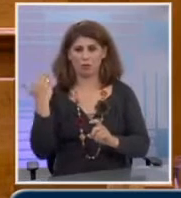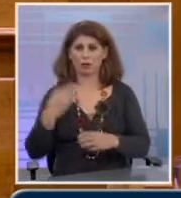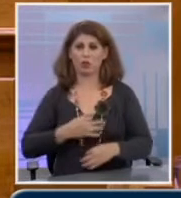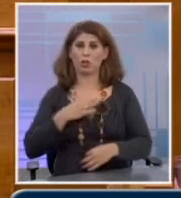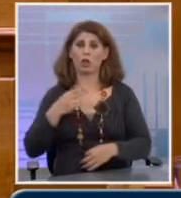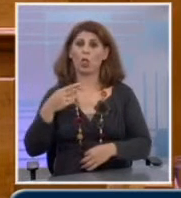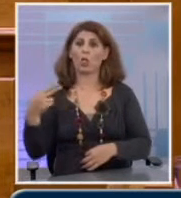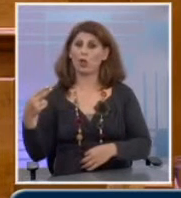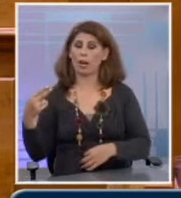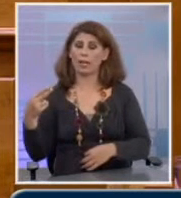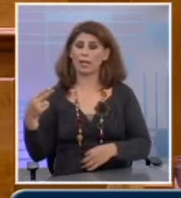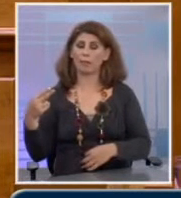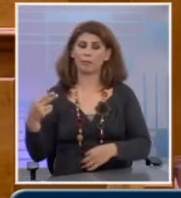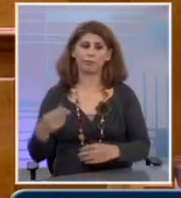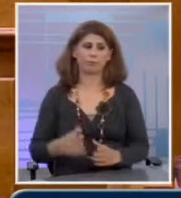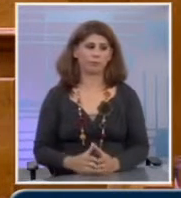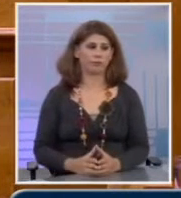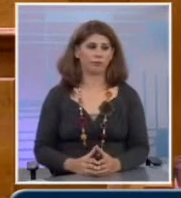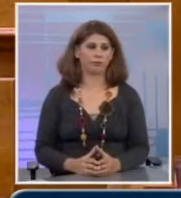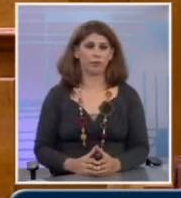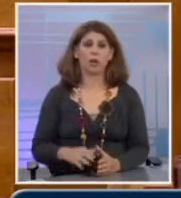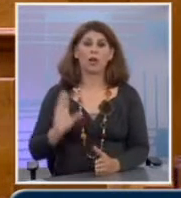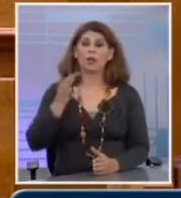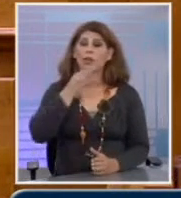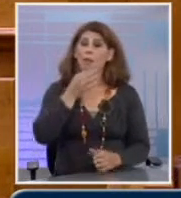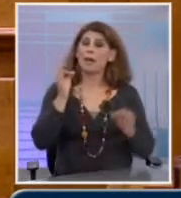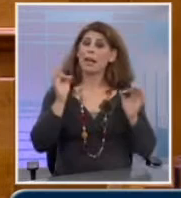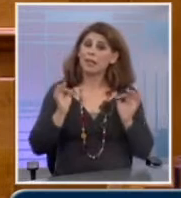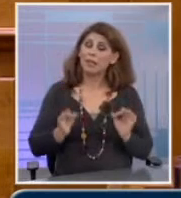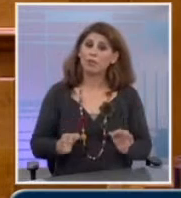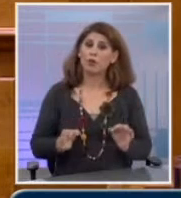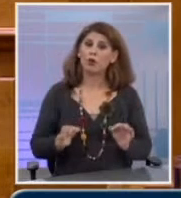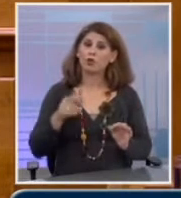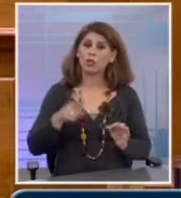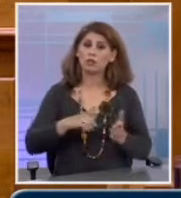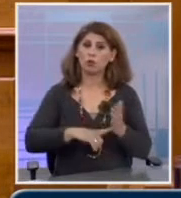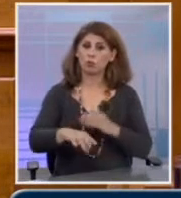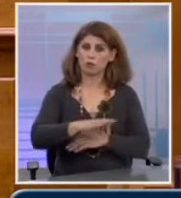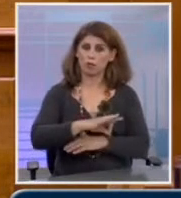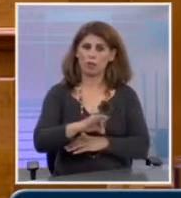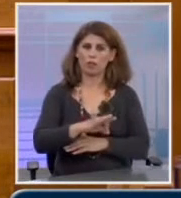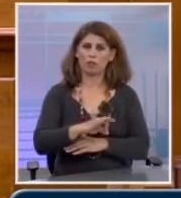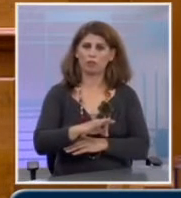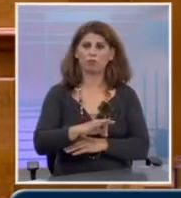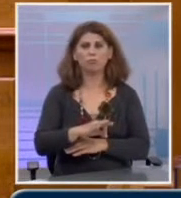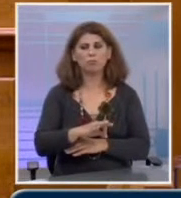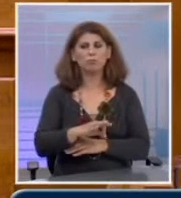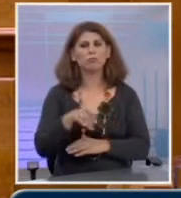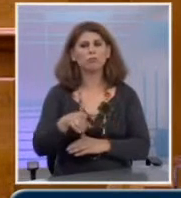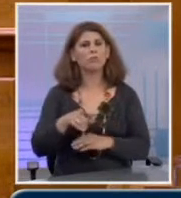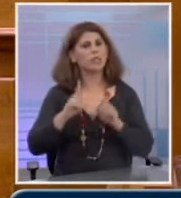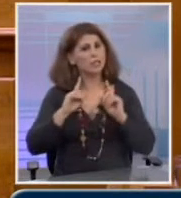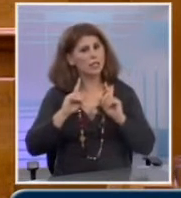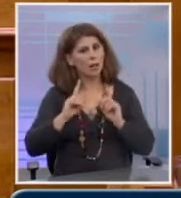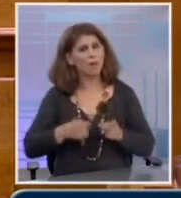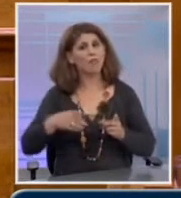Θεοδωράκη, ο οποίος αντί να αναφερθεί ακριβώς σε αυτό το νομοσχέδιο και στην απόφαση